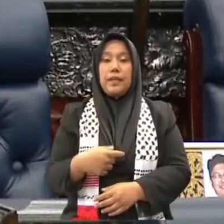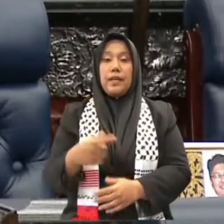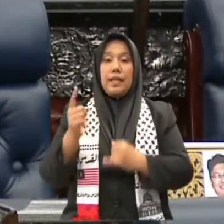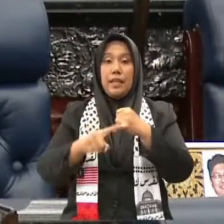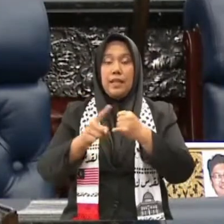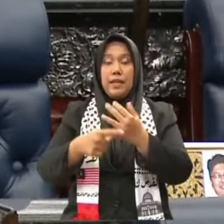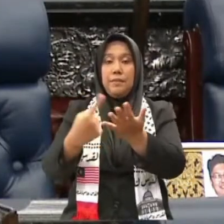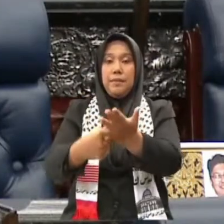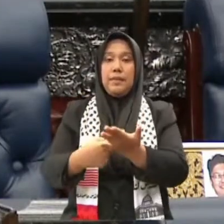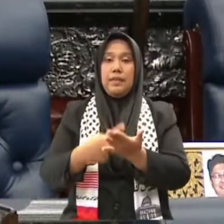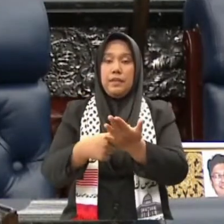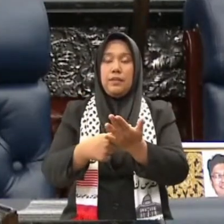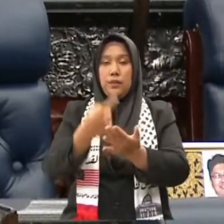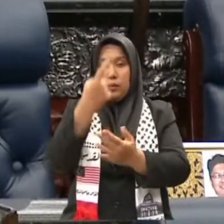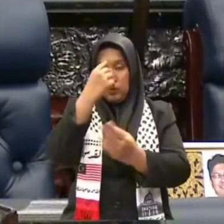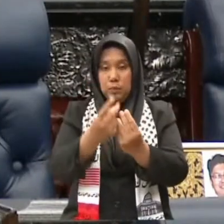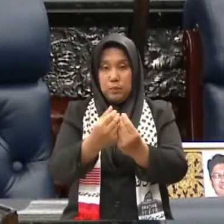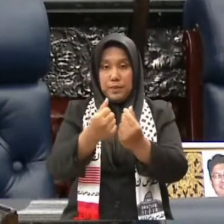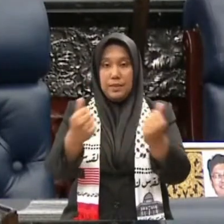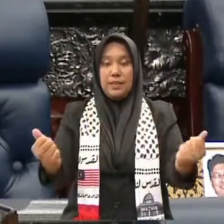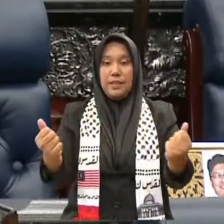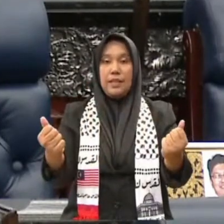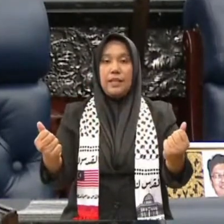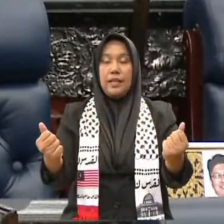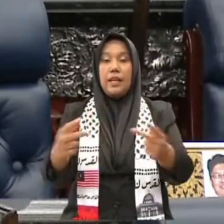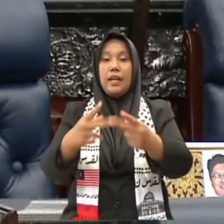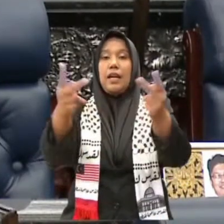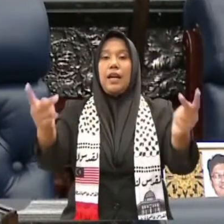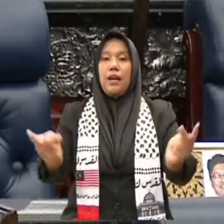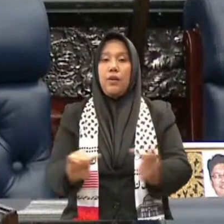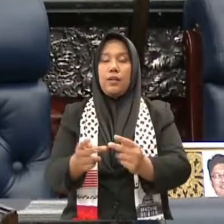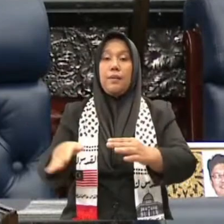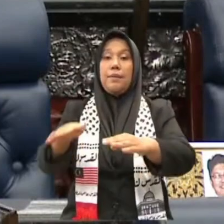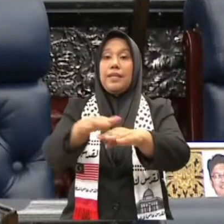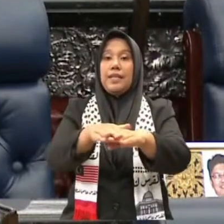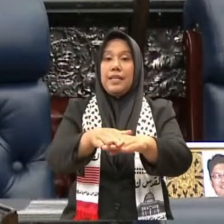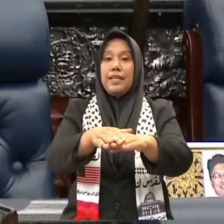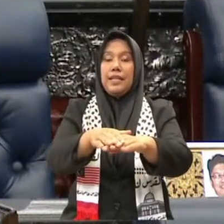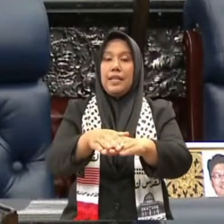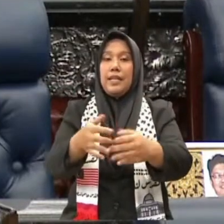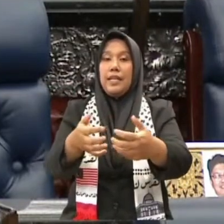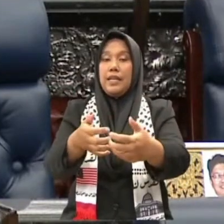dalam menyelesaikan masalah kawasan yang bertindih pada tahun 2021.